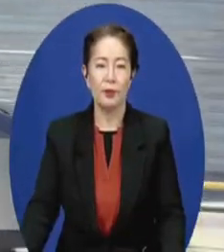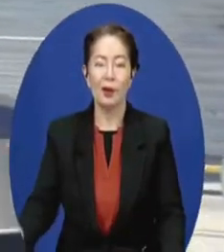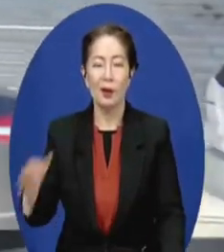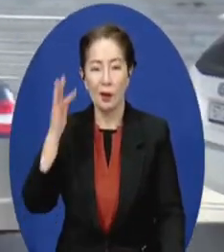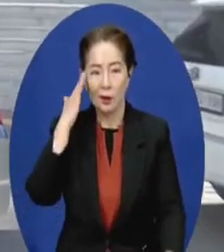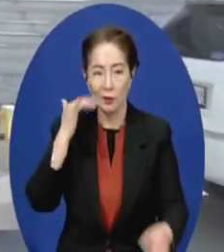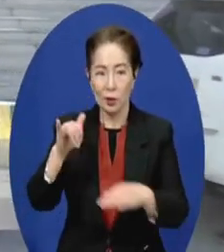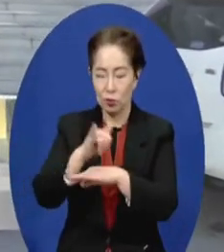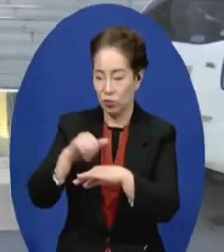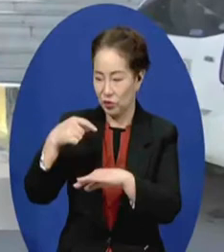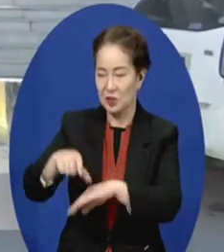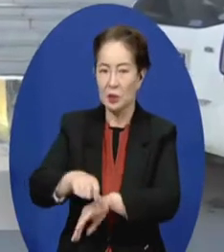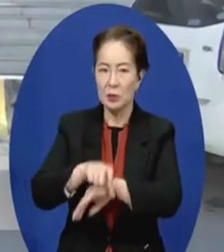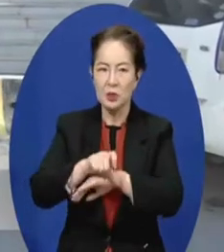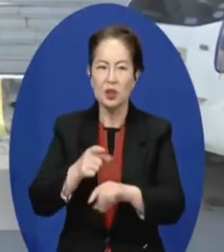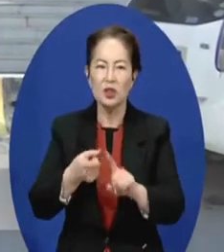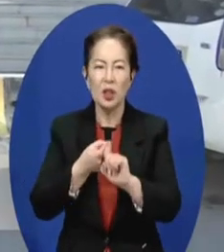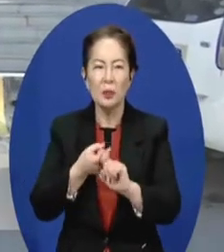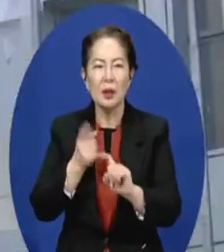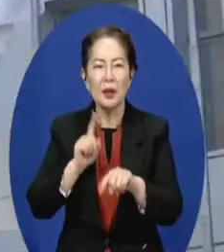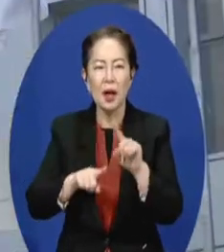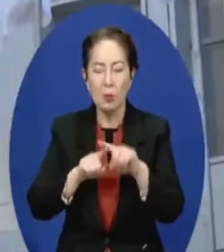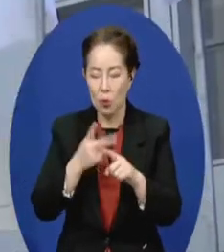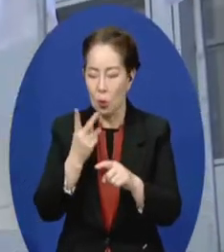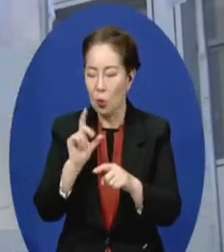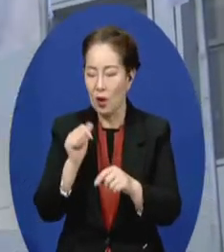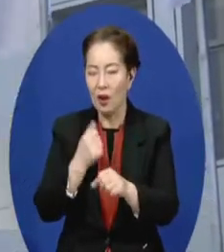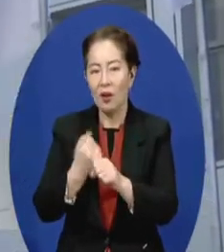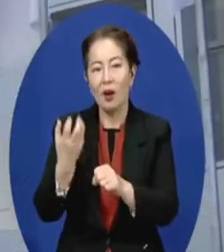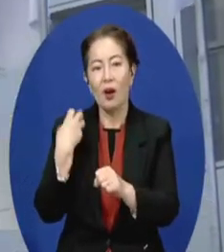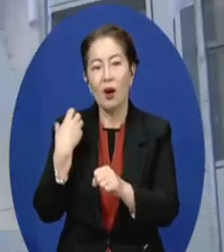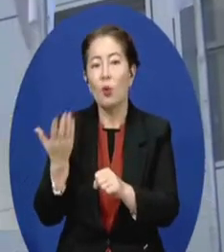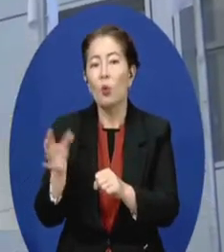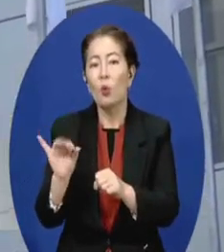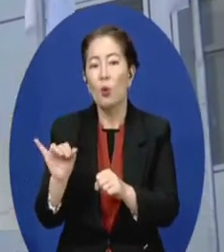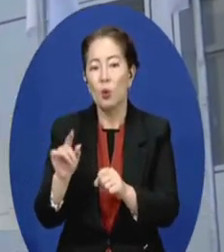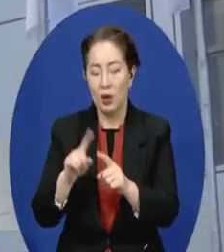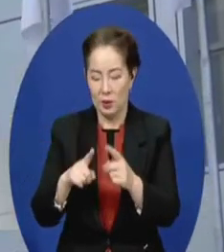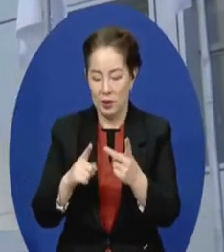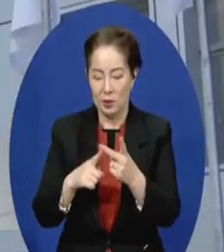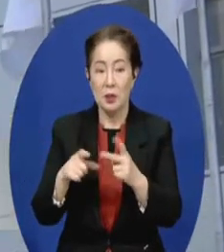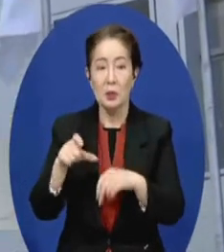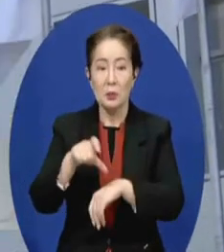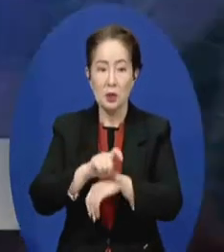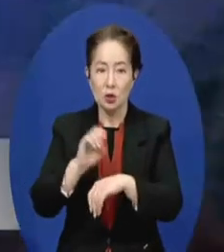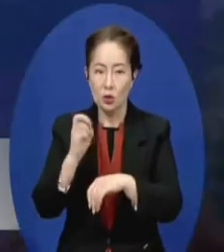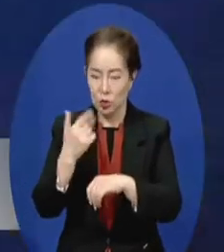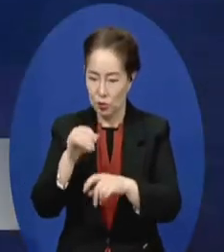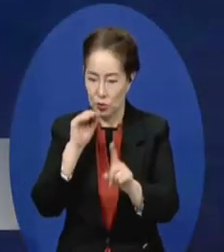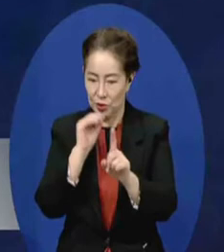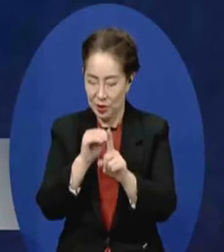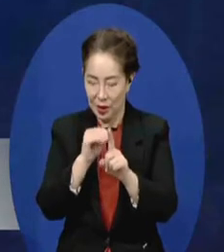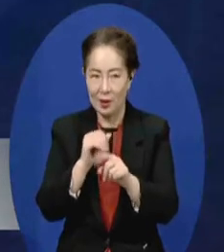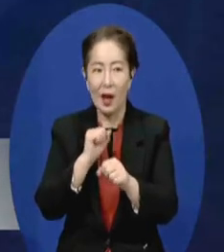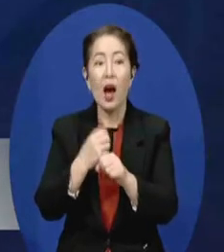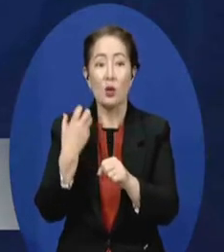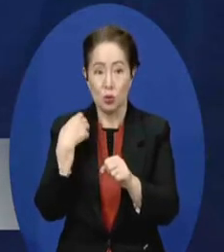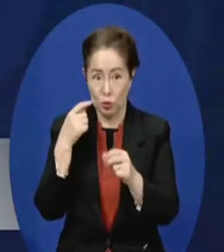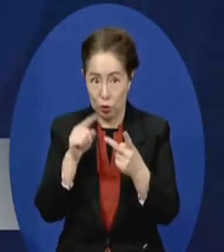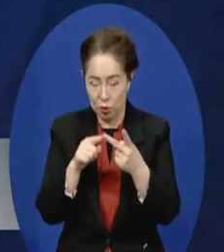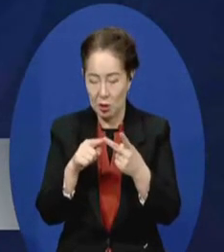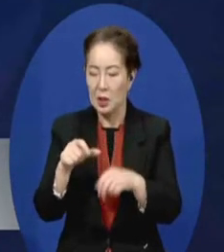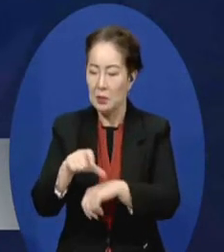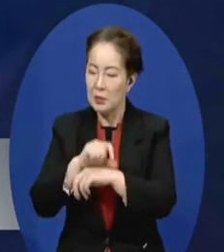Бусад улс оронд мэрэгжлийн холбоод ямар үүрэг хүлээж ажилладаг вэ? За тэд мэрэгжлийн ус зүг шаардаж хариуцлага тооцдог, мэрэгжлийн үйл